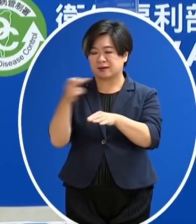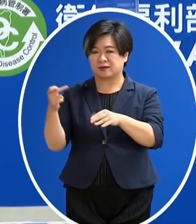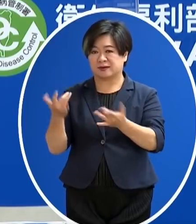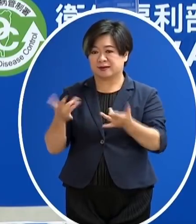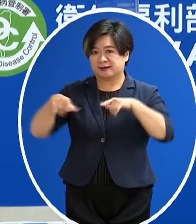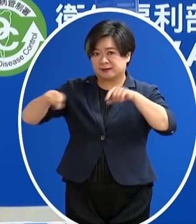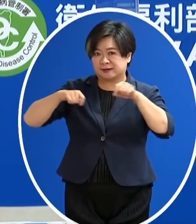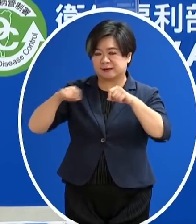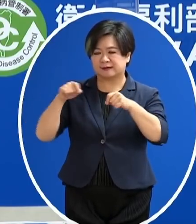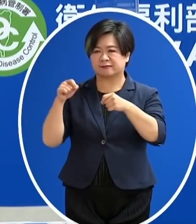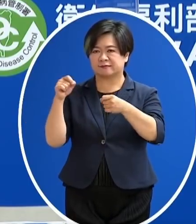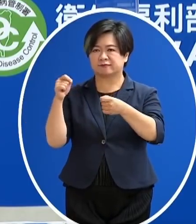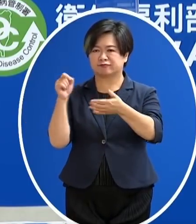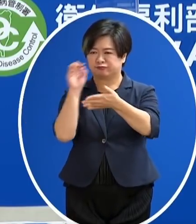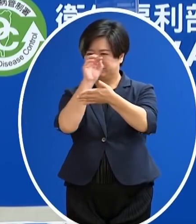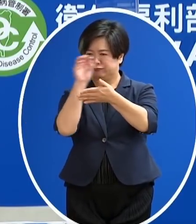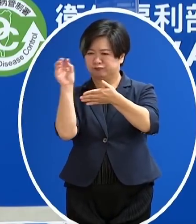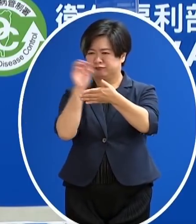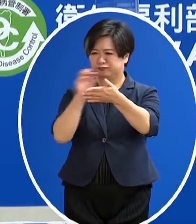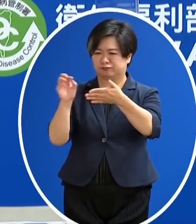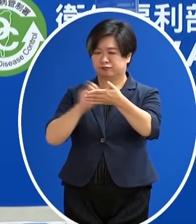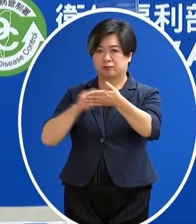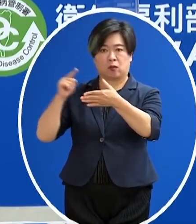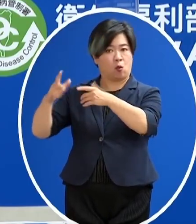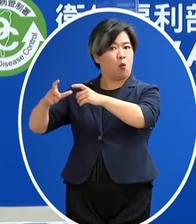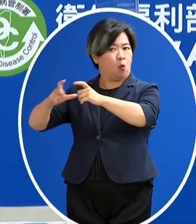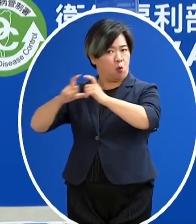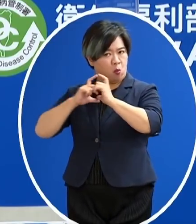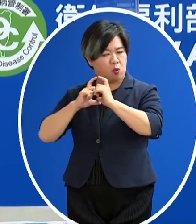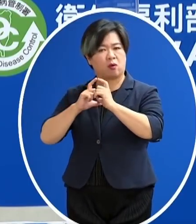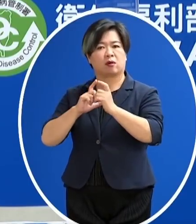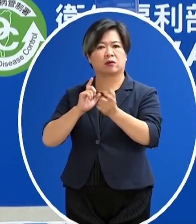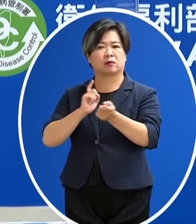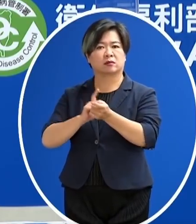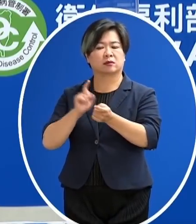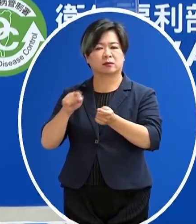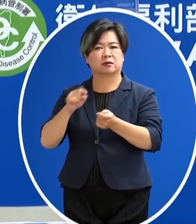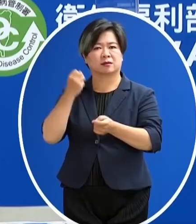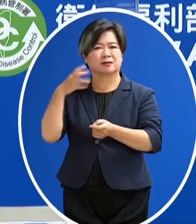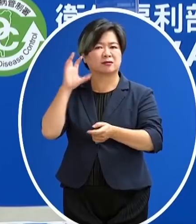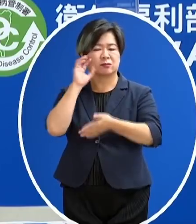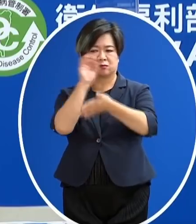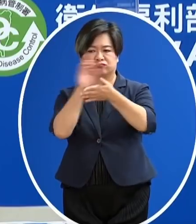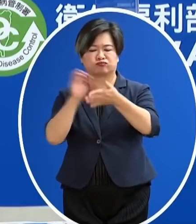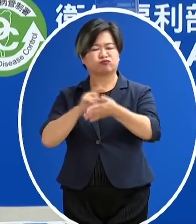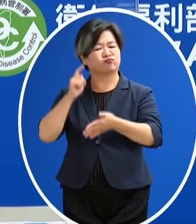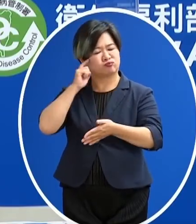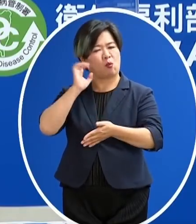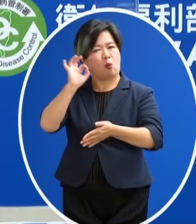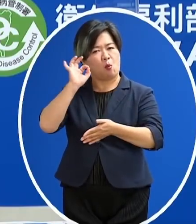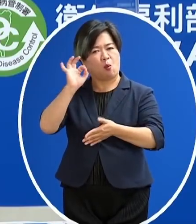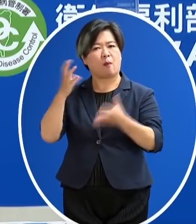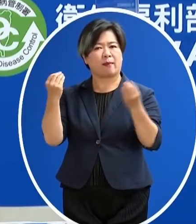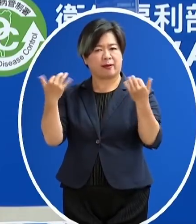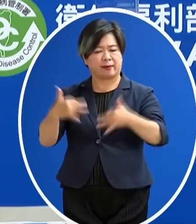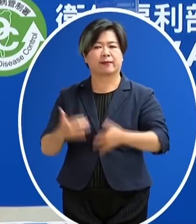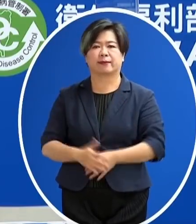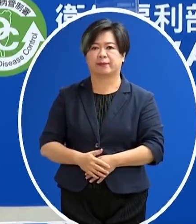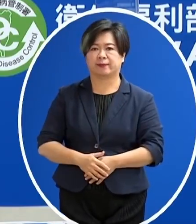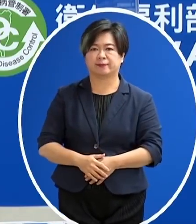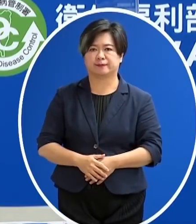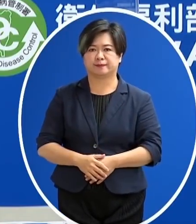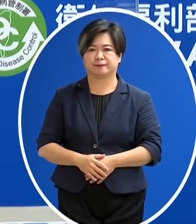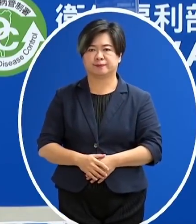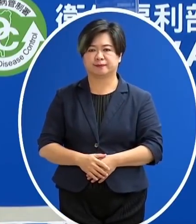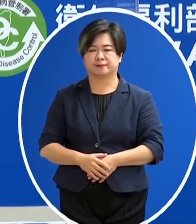中英文草案内容。那 BNT 也回复我们说，对本署的新闻稿没意见。好，所以